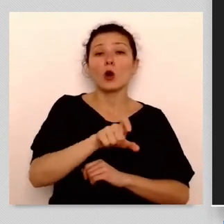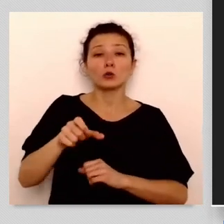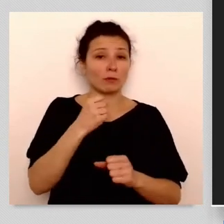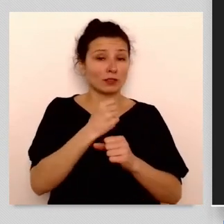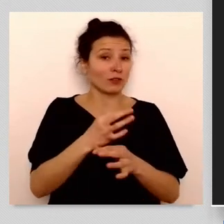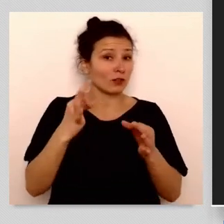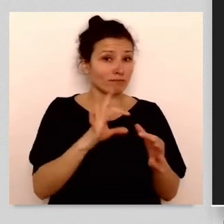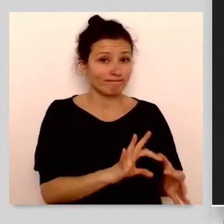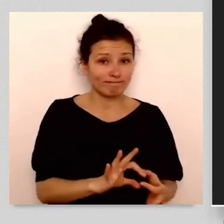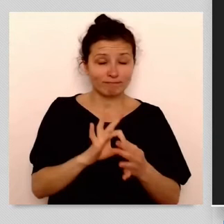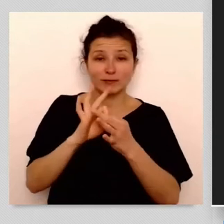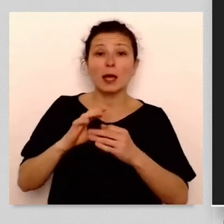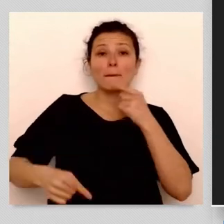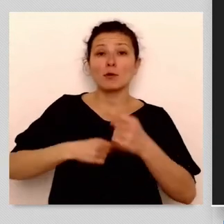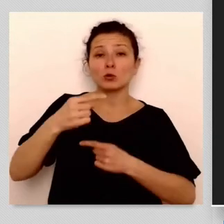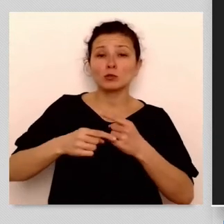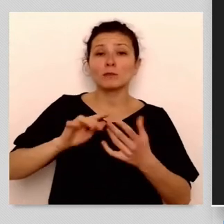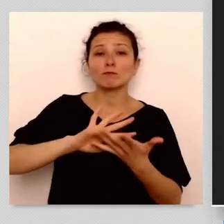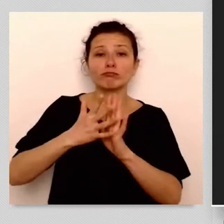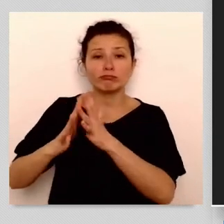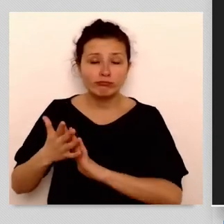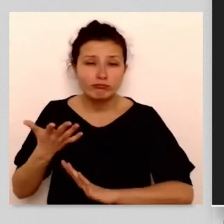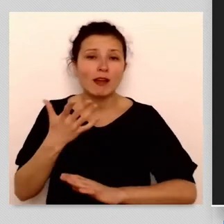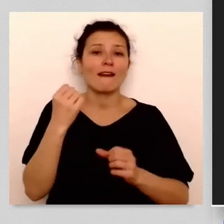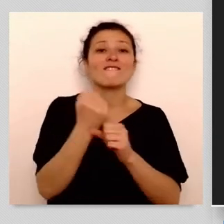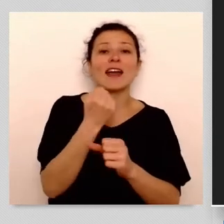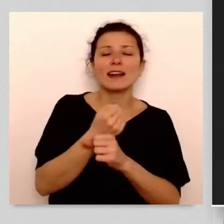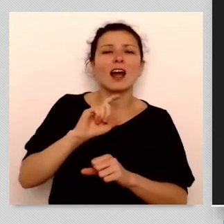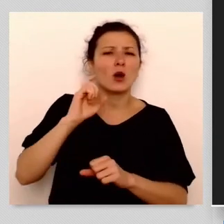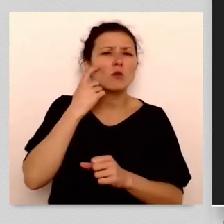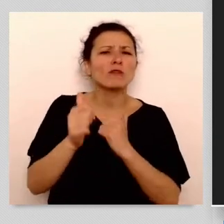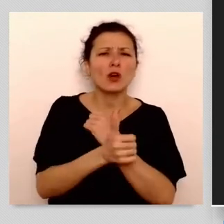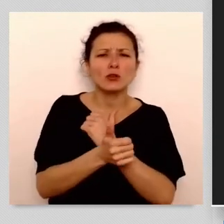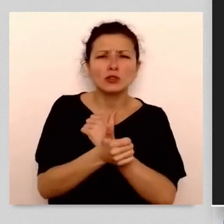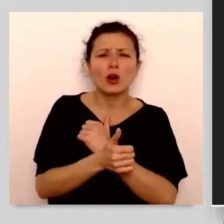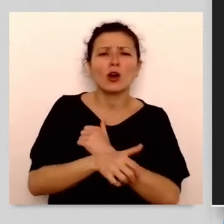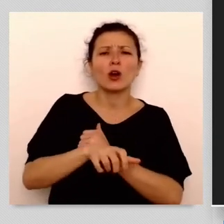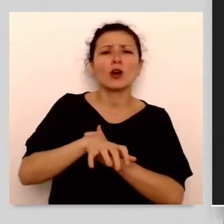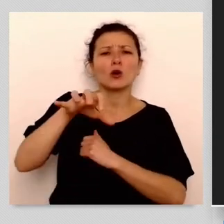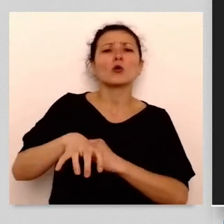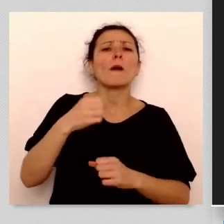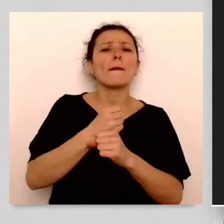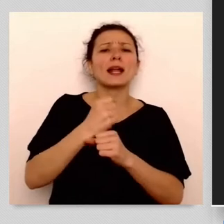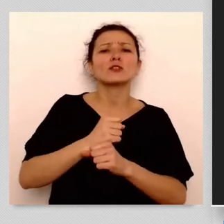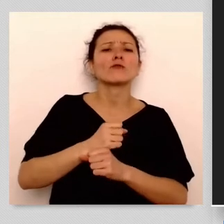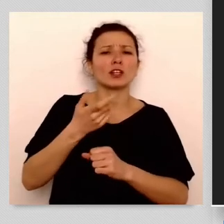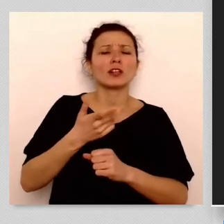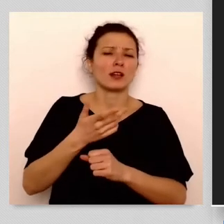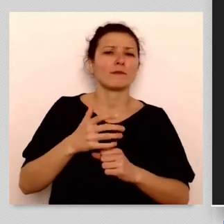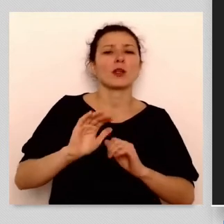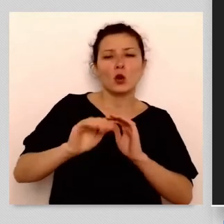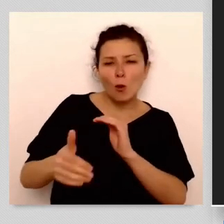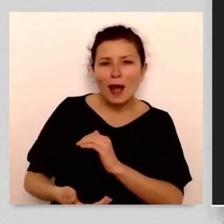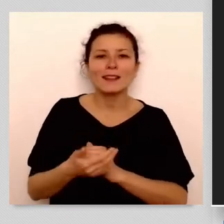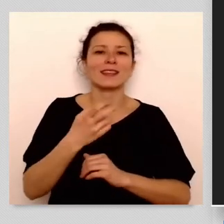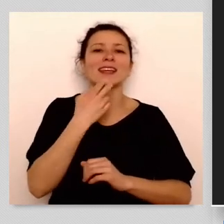są z produkcją i przetwarzaniem węgla, głównie chodzi o pracowników kopalni i elektrowni, ale